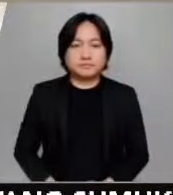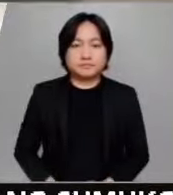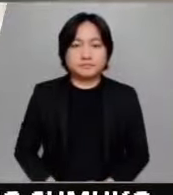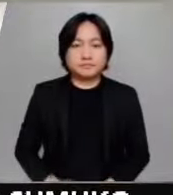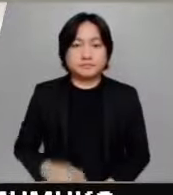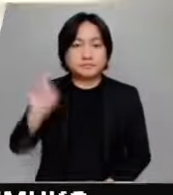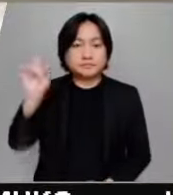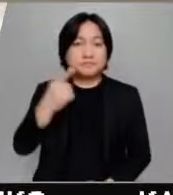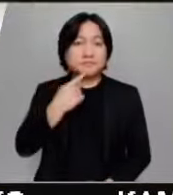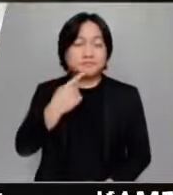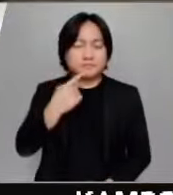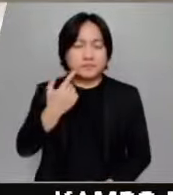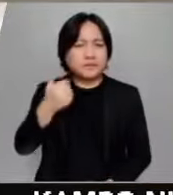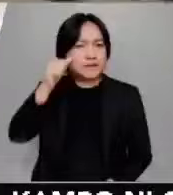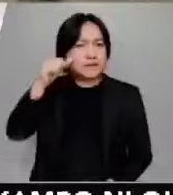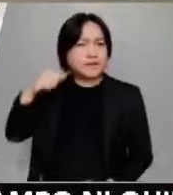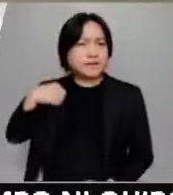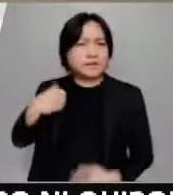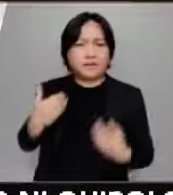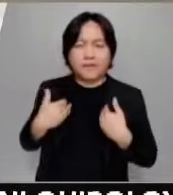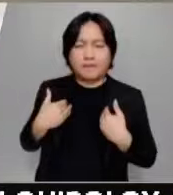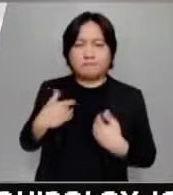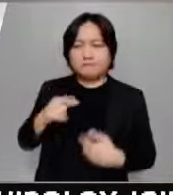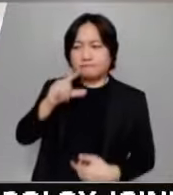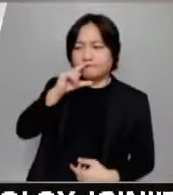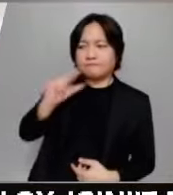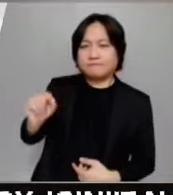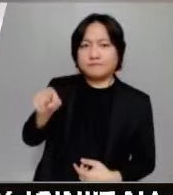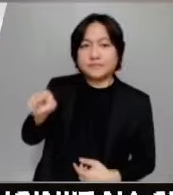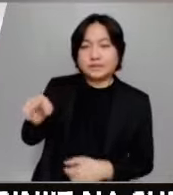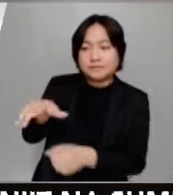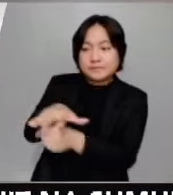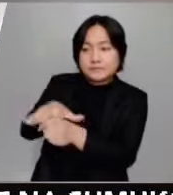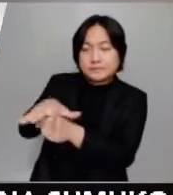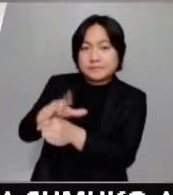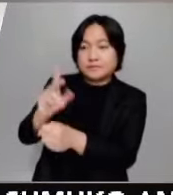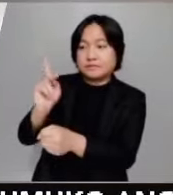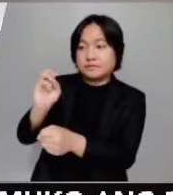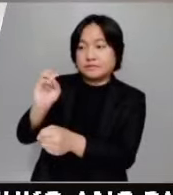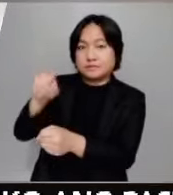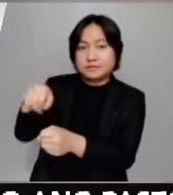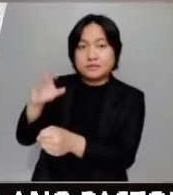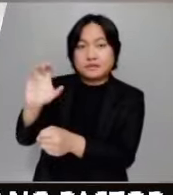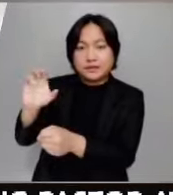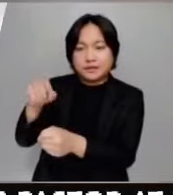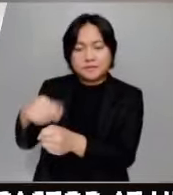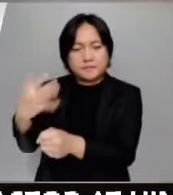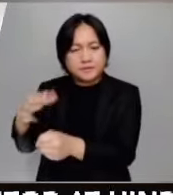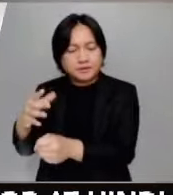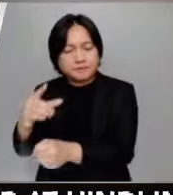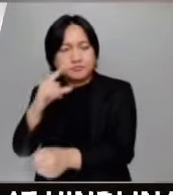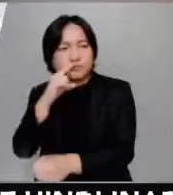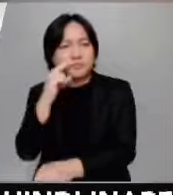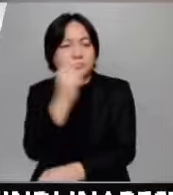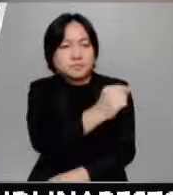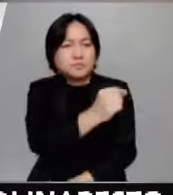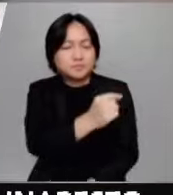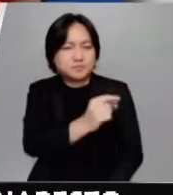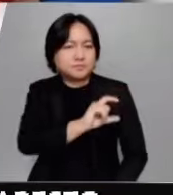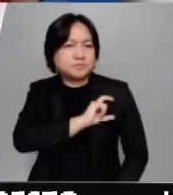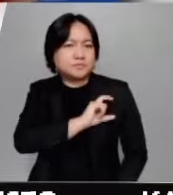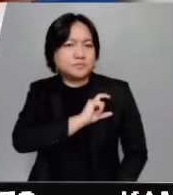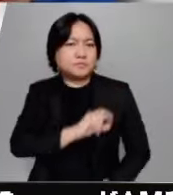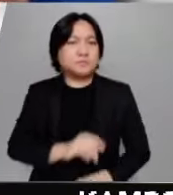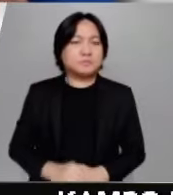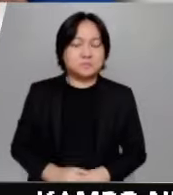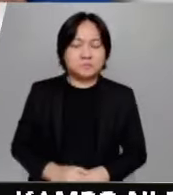nasa loob ng ACQ College of Ministry Building sa KOJC compound si Quiboloy. Na corner daw si Quiboloy at kaniyang mga